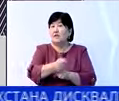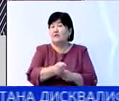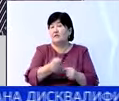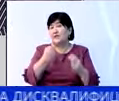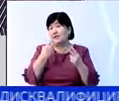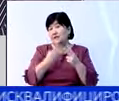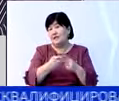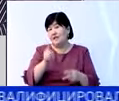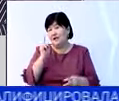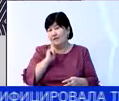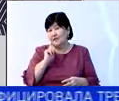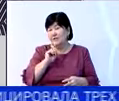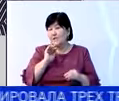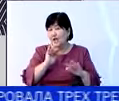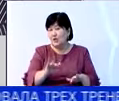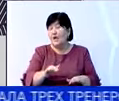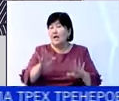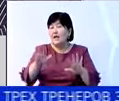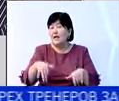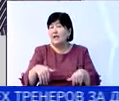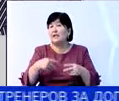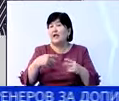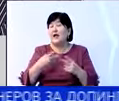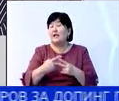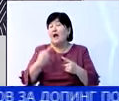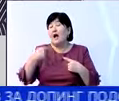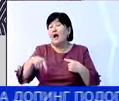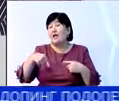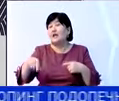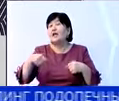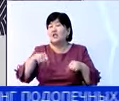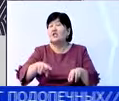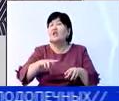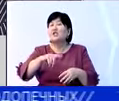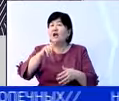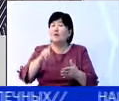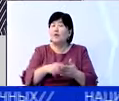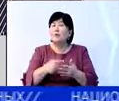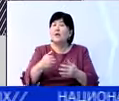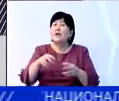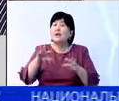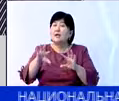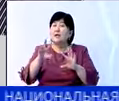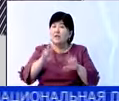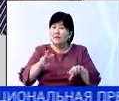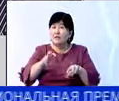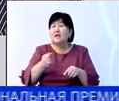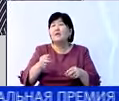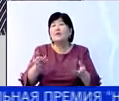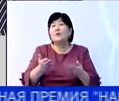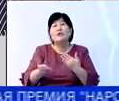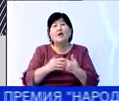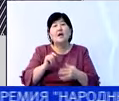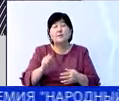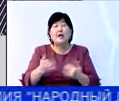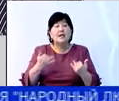в изолятор временного содержания, изъят под арест. А в отношении остальных решается вопрос об избрании меры пресечения.